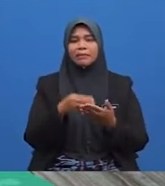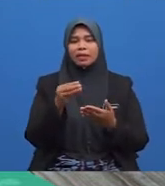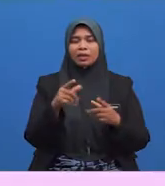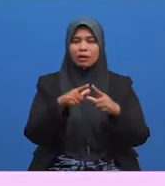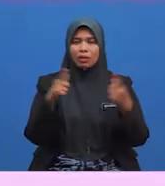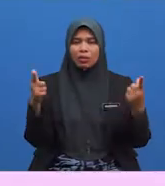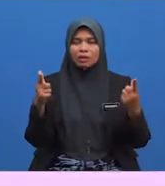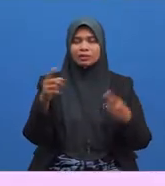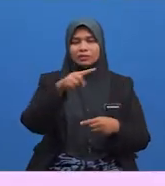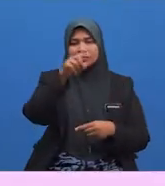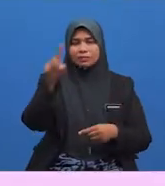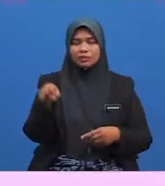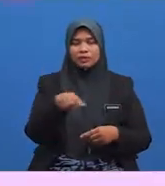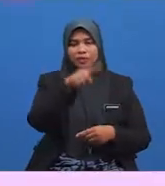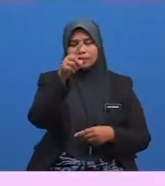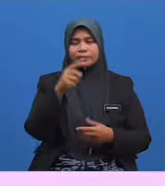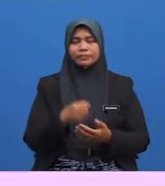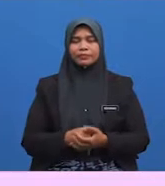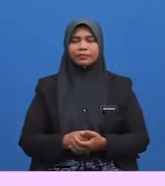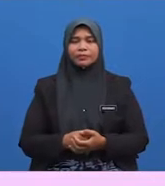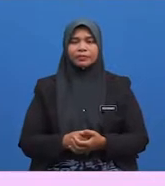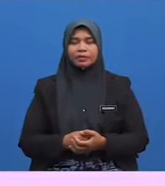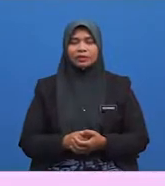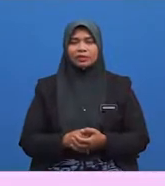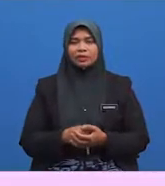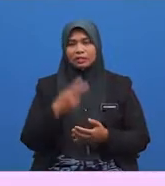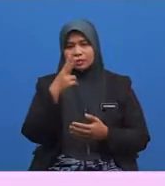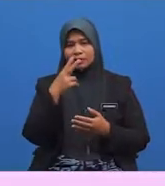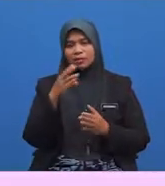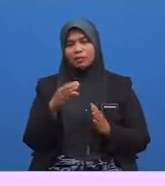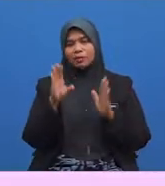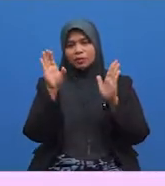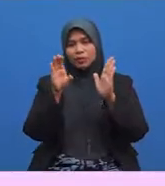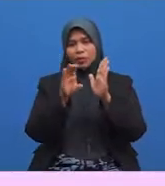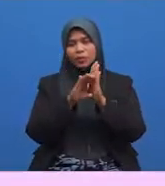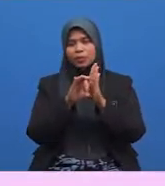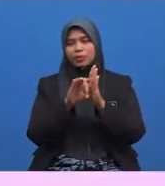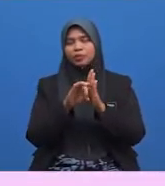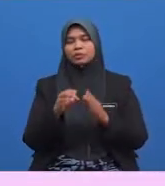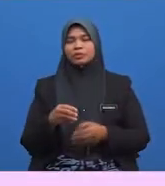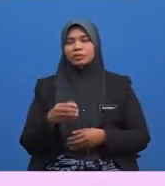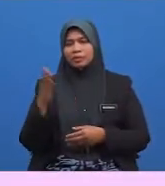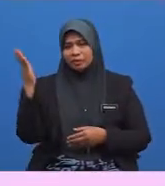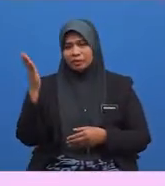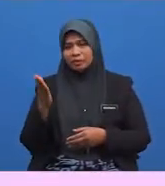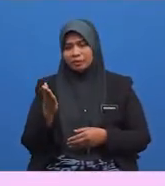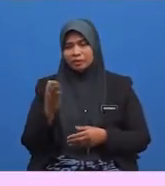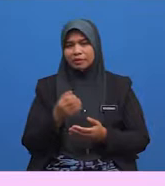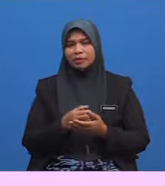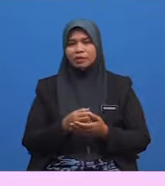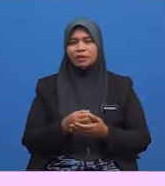bulatan. Marilah kita sama-sama lihat contoh di paparan. Diberi luas bulatan